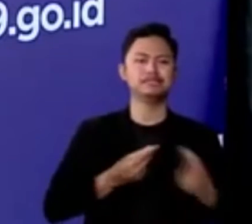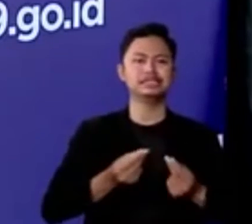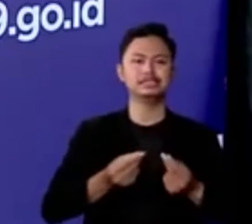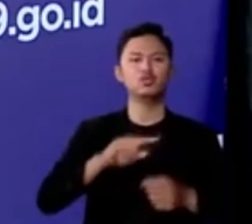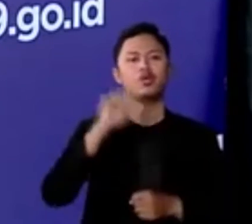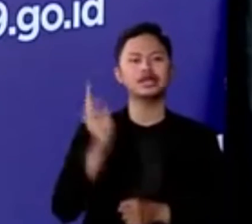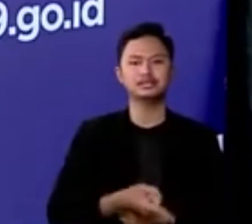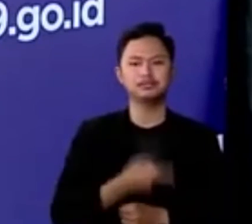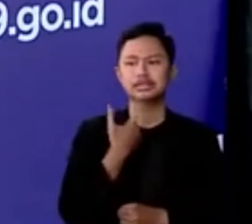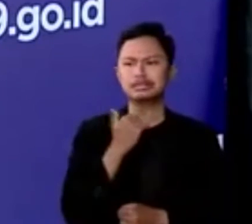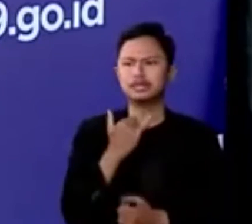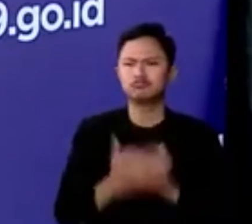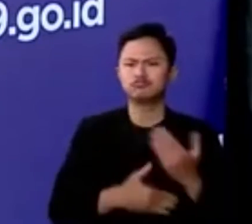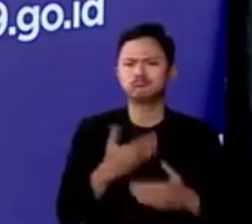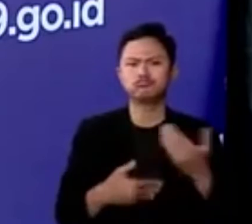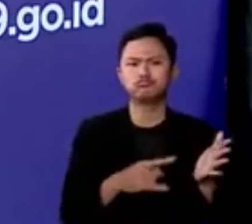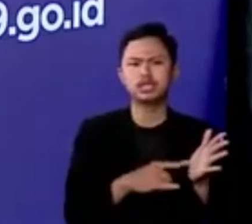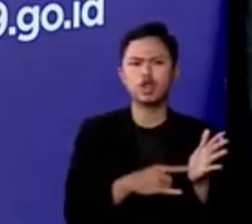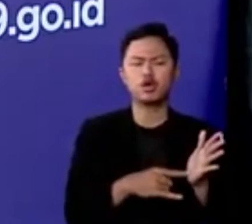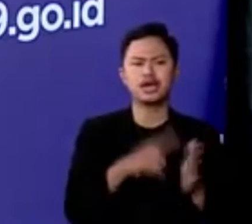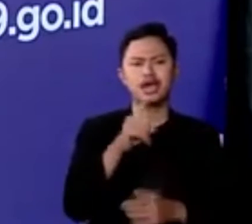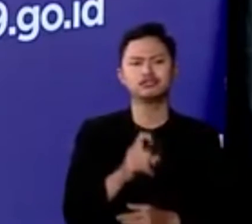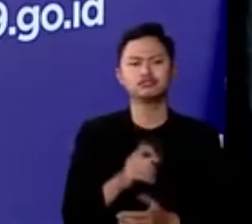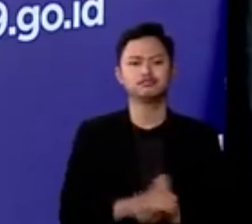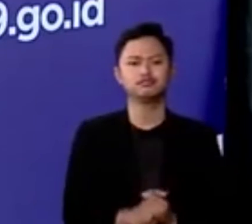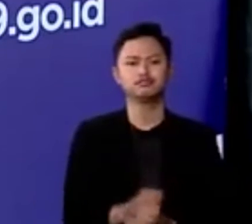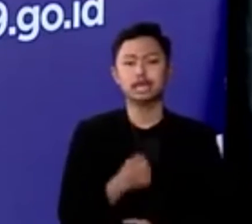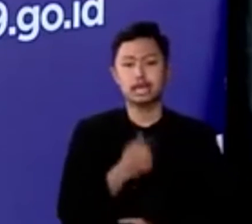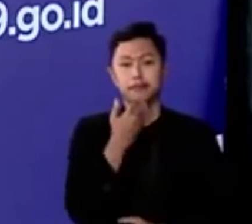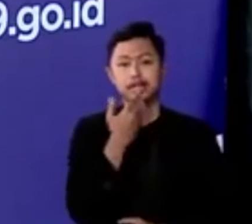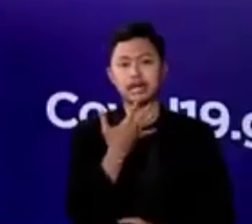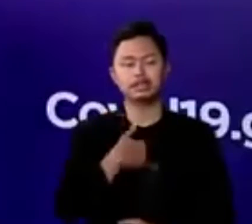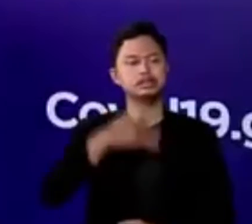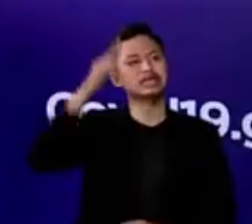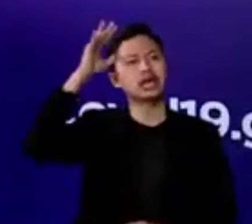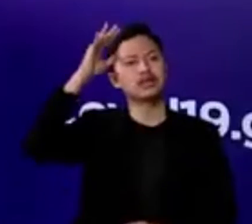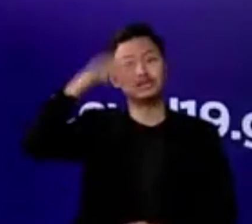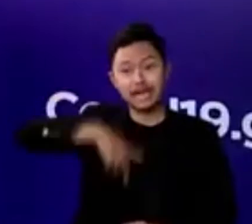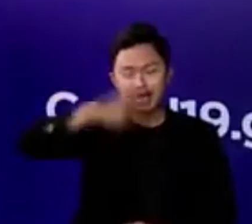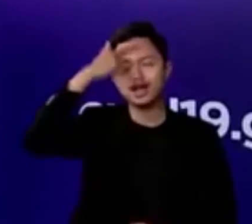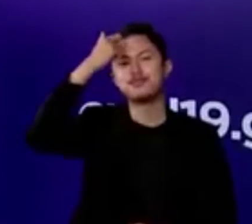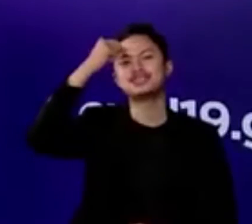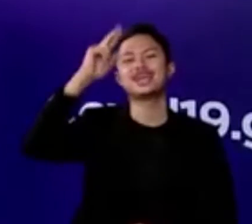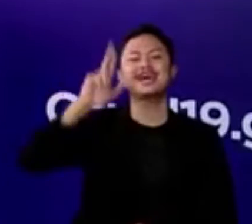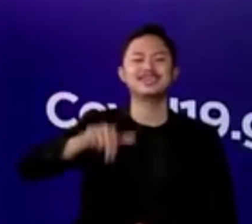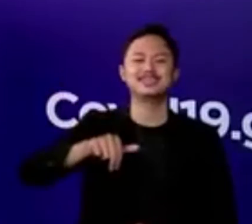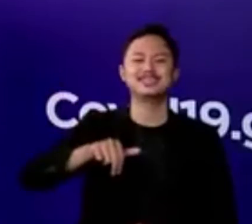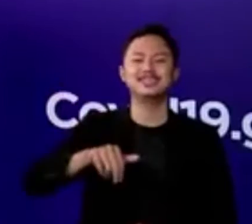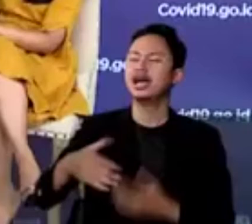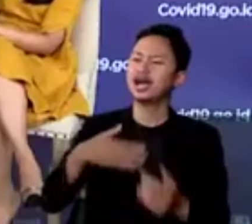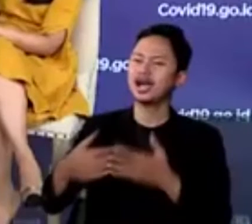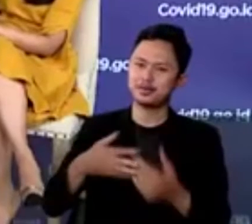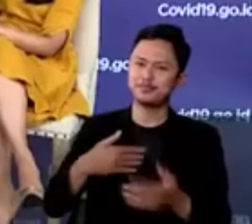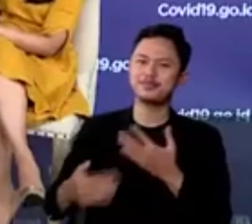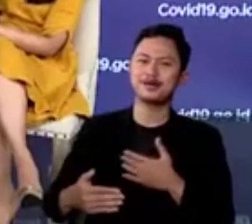ini dan usaha ini kita kecap yang sangat teknologi itu takdir yang kita ya biasanya juga gaptek juga harus belajar lagi belajar lagi